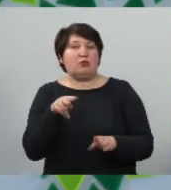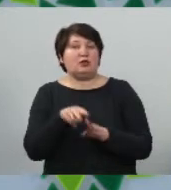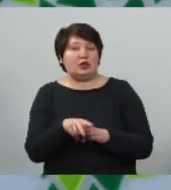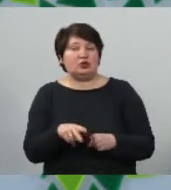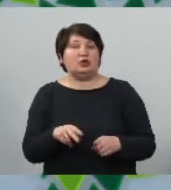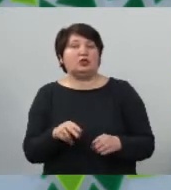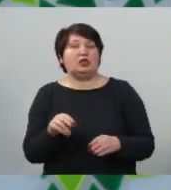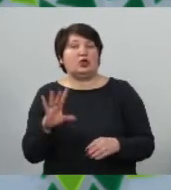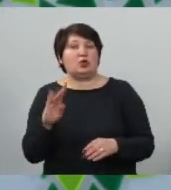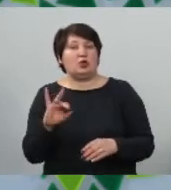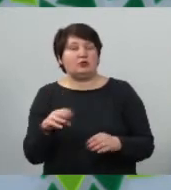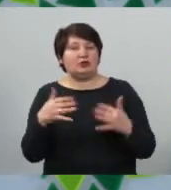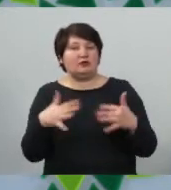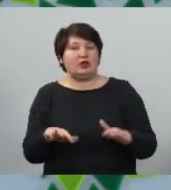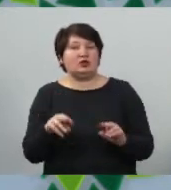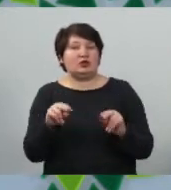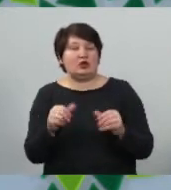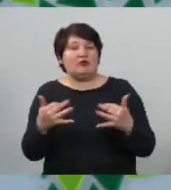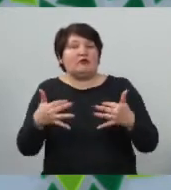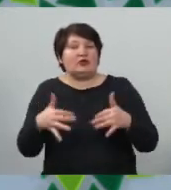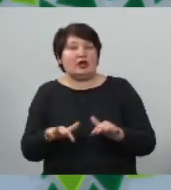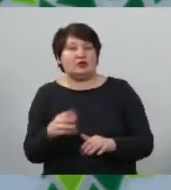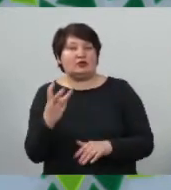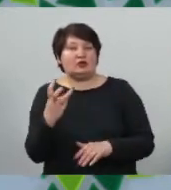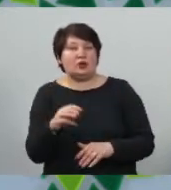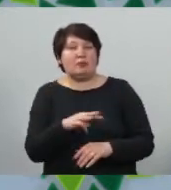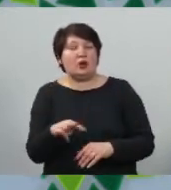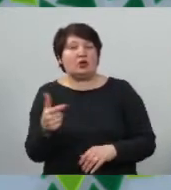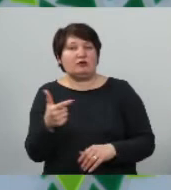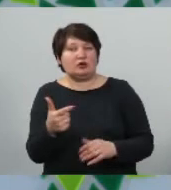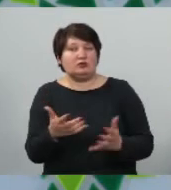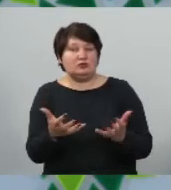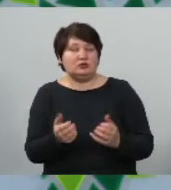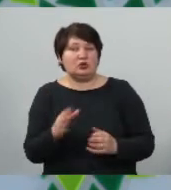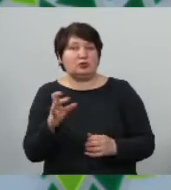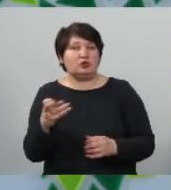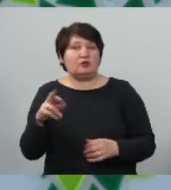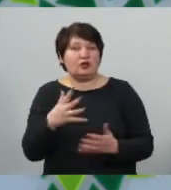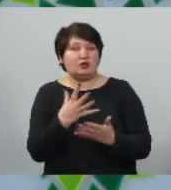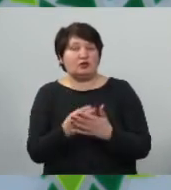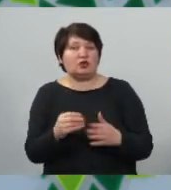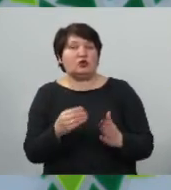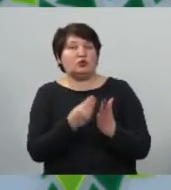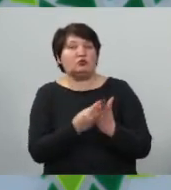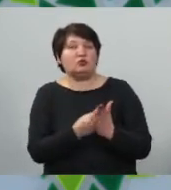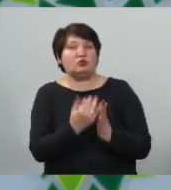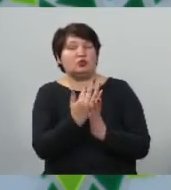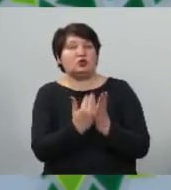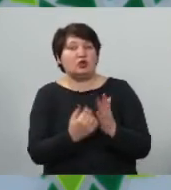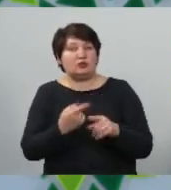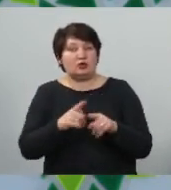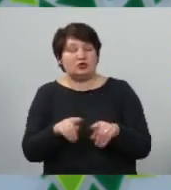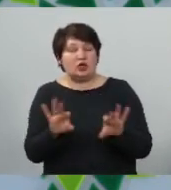за землю, втратять близько 300 мільйонів гривень та отримають розбалансування своїх бюджетів. Про це розповів виконавчий